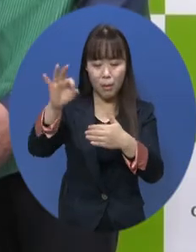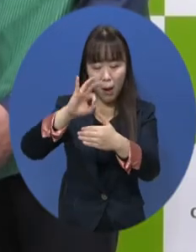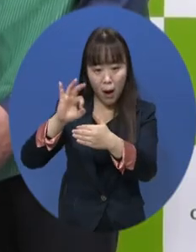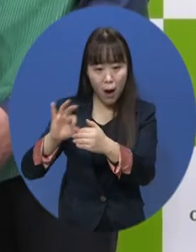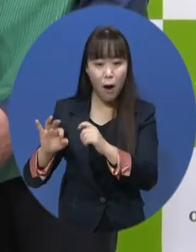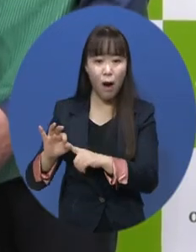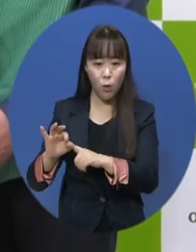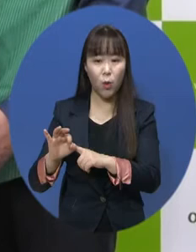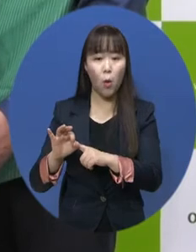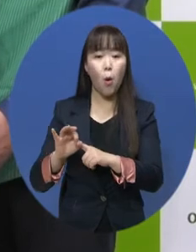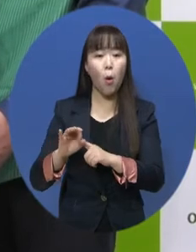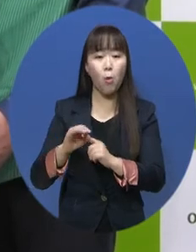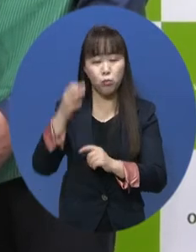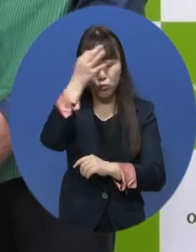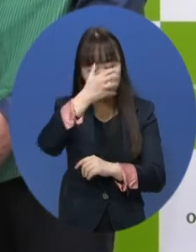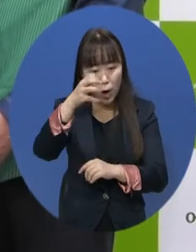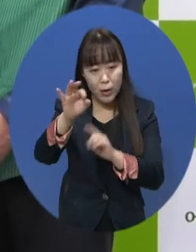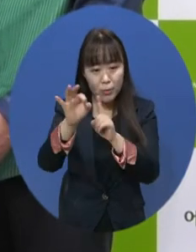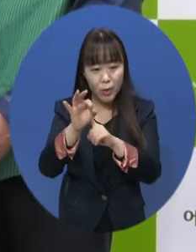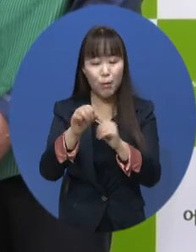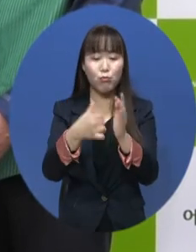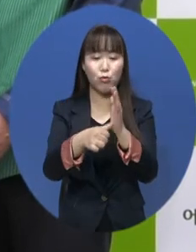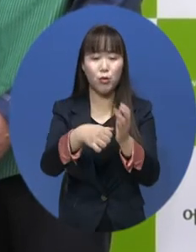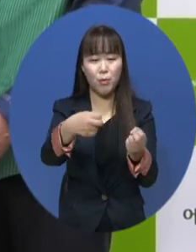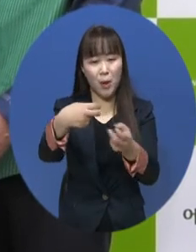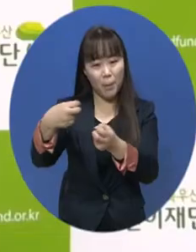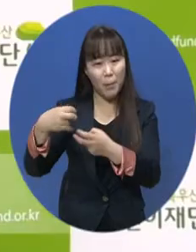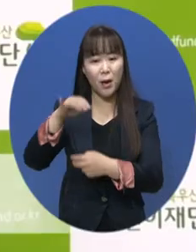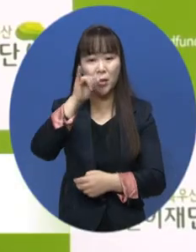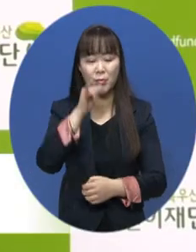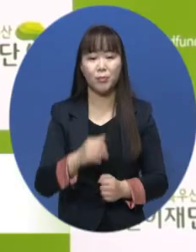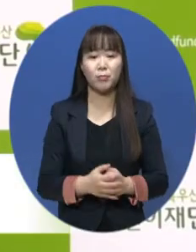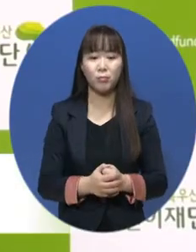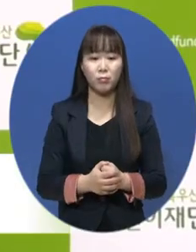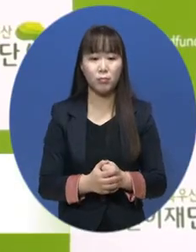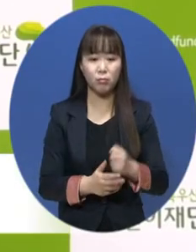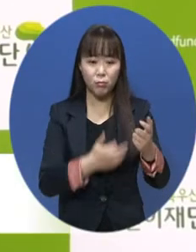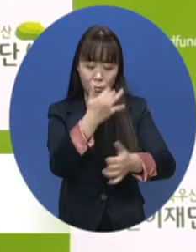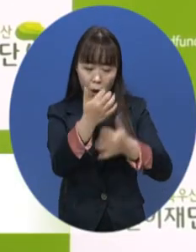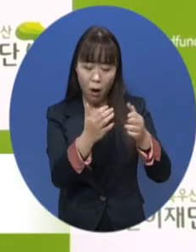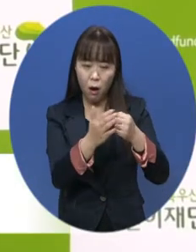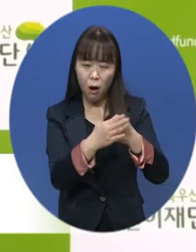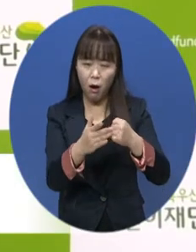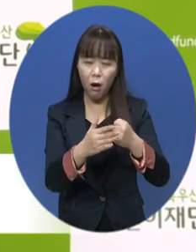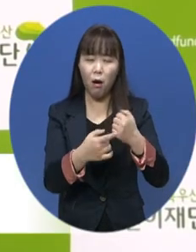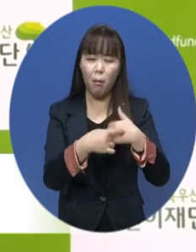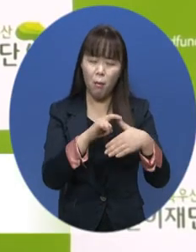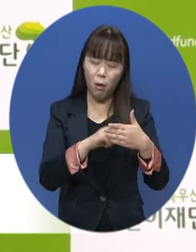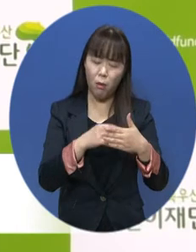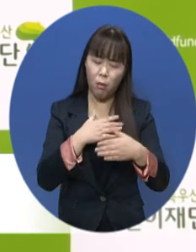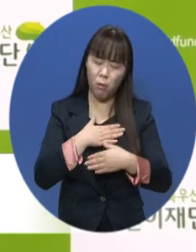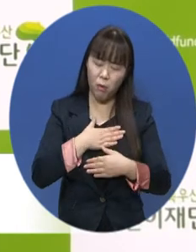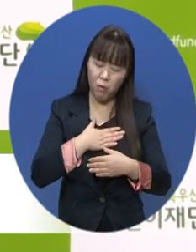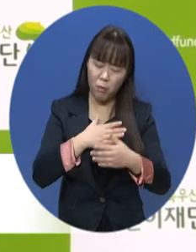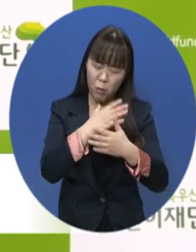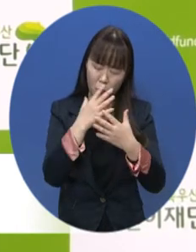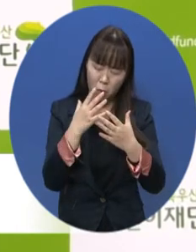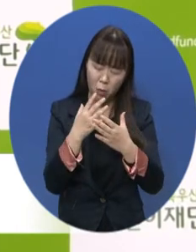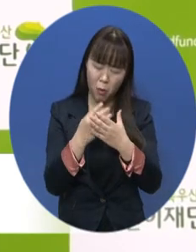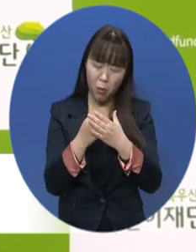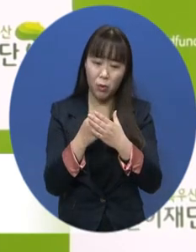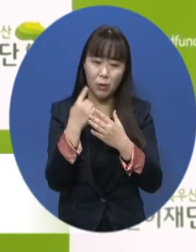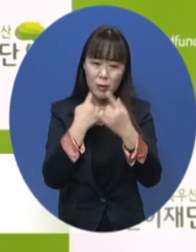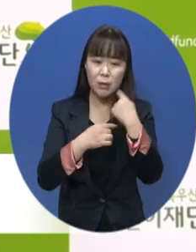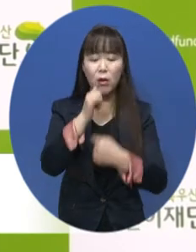벌였고 후원금과 물품 기탁이 이어지고 있습니다. 화재가 나서 마음도 그렇고 몸도 그렇고 상처가 깊을